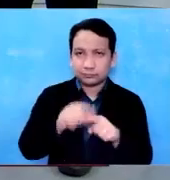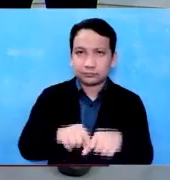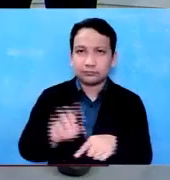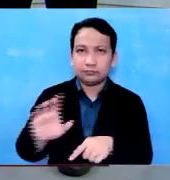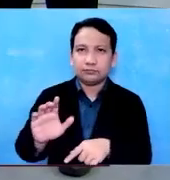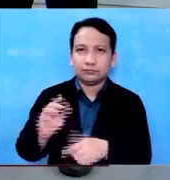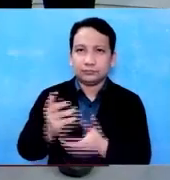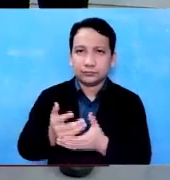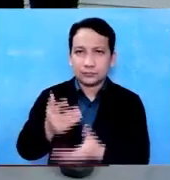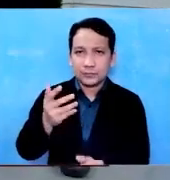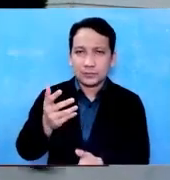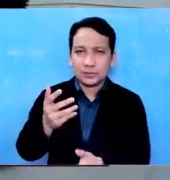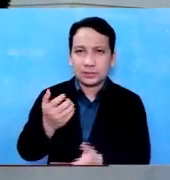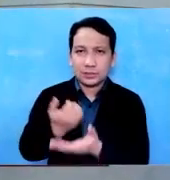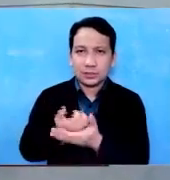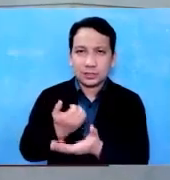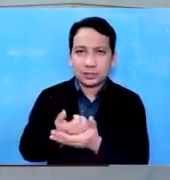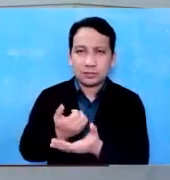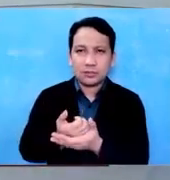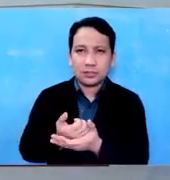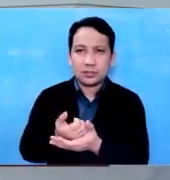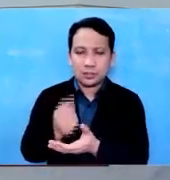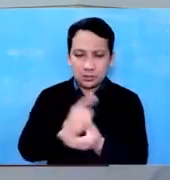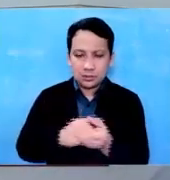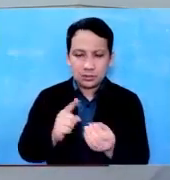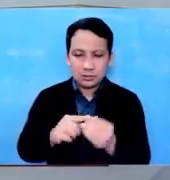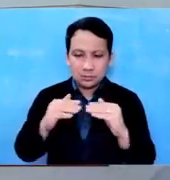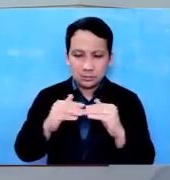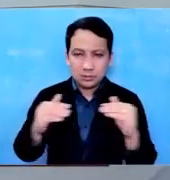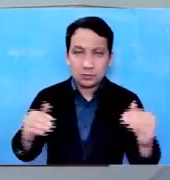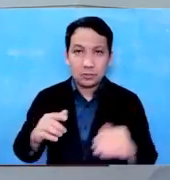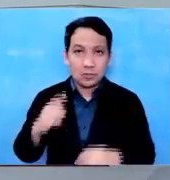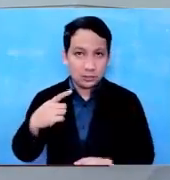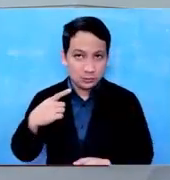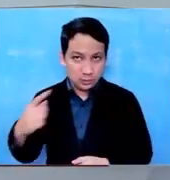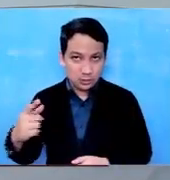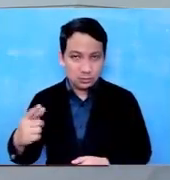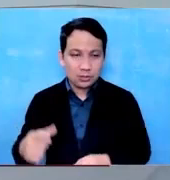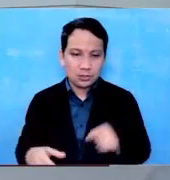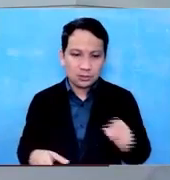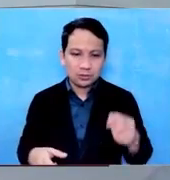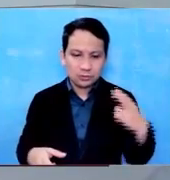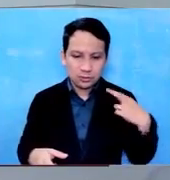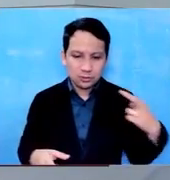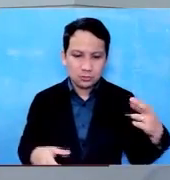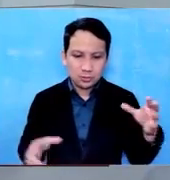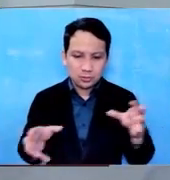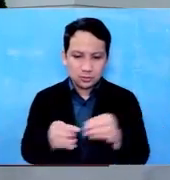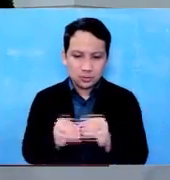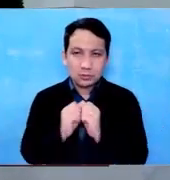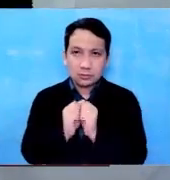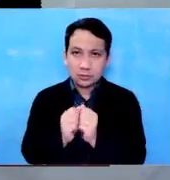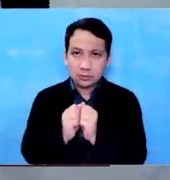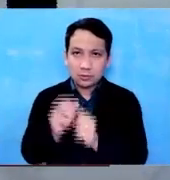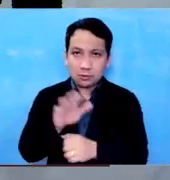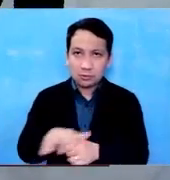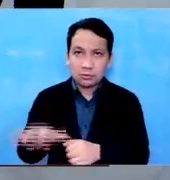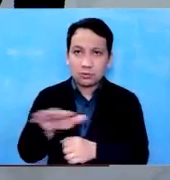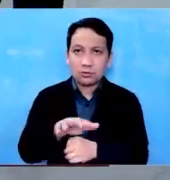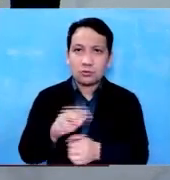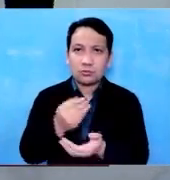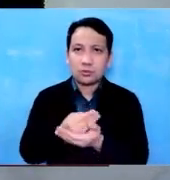or economic status. Ito po yung nasa kaliwa. Dito naman po sa kanan, pinagsama-sama po natin ang lahat ng kinikita ng mga